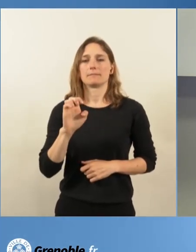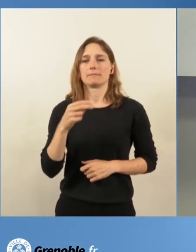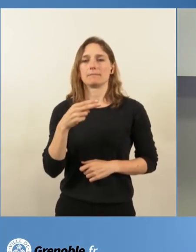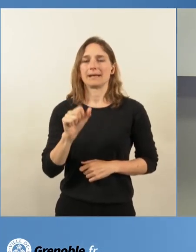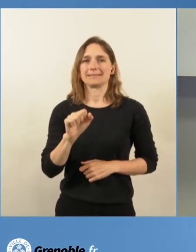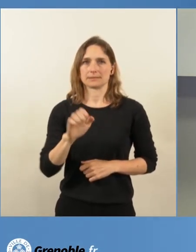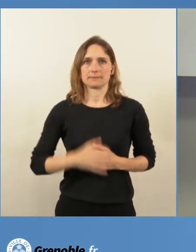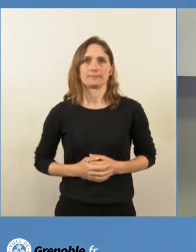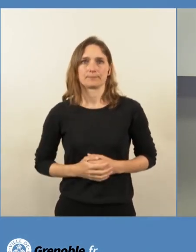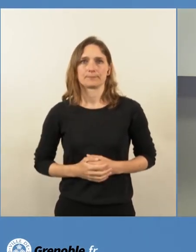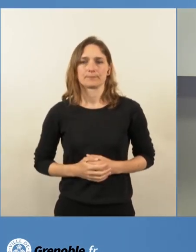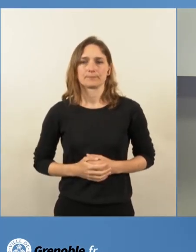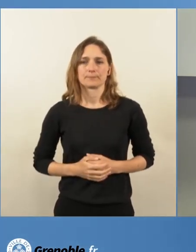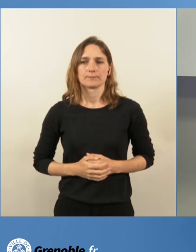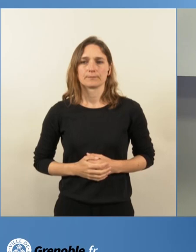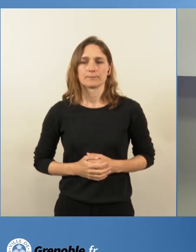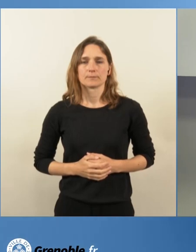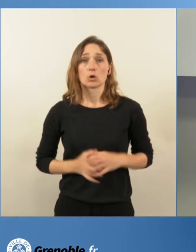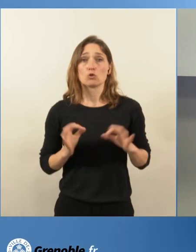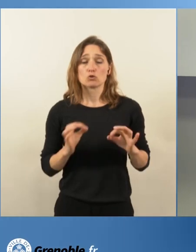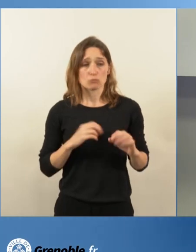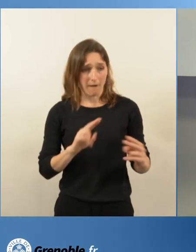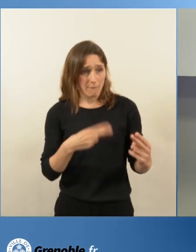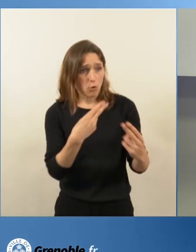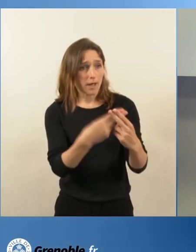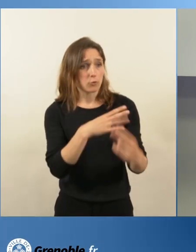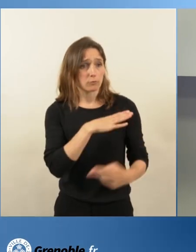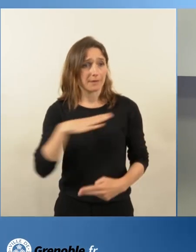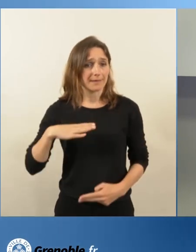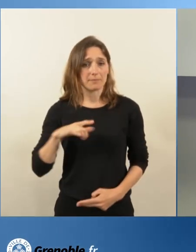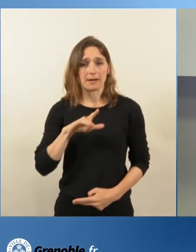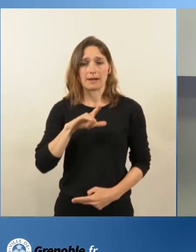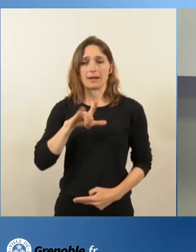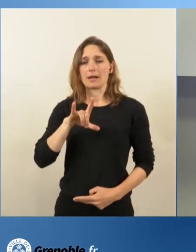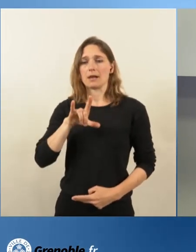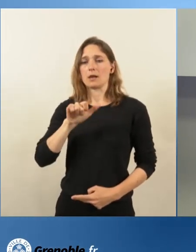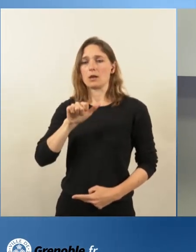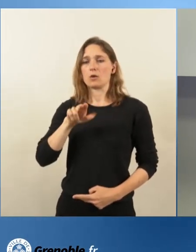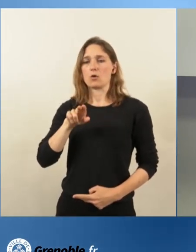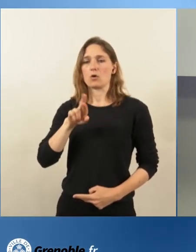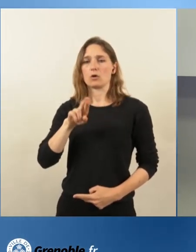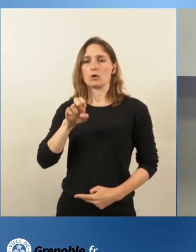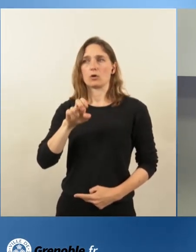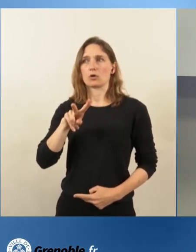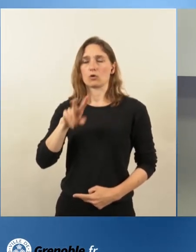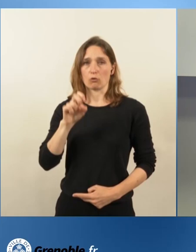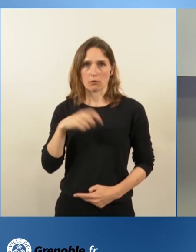oui je voulais dire à Madame l'heureux qu'elle a quand même l'art de comprendre ce qu'elle a envie d'entendre